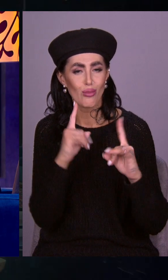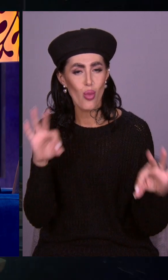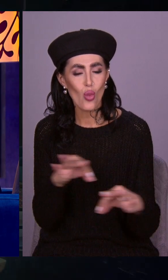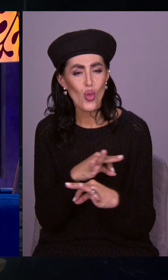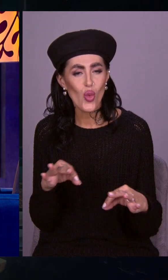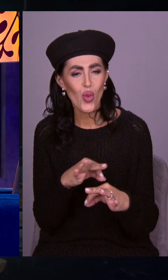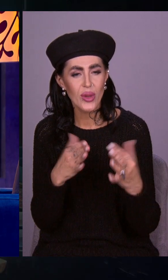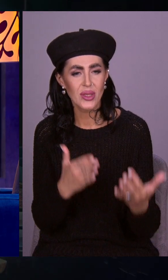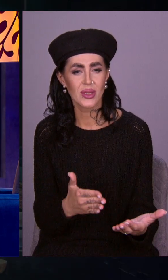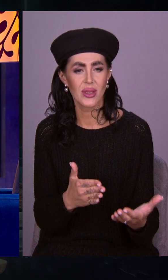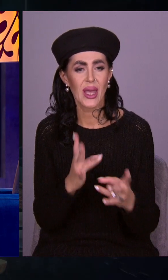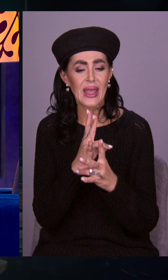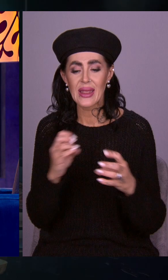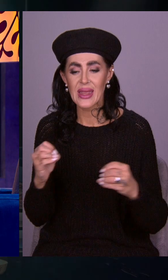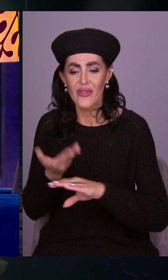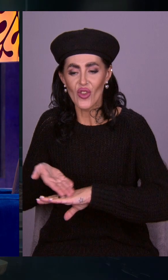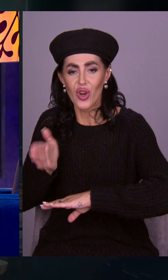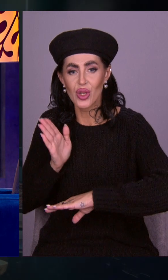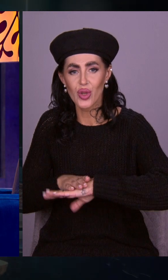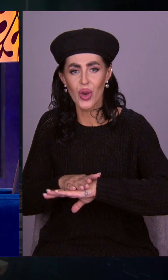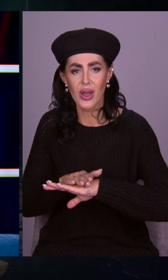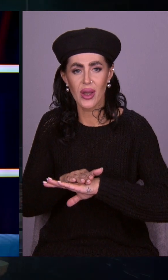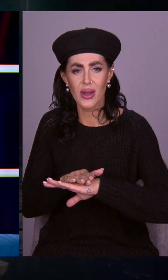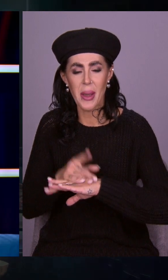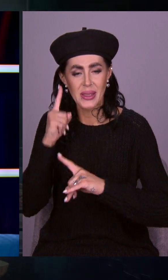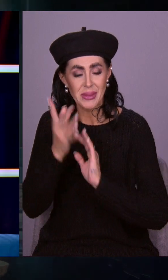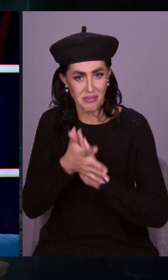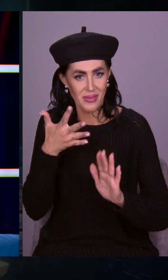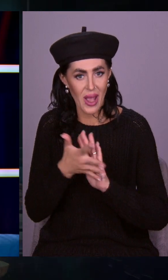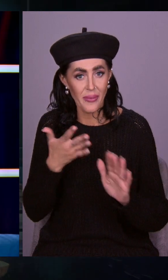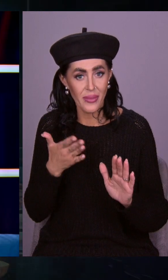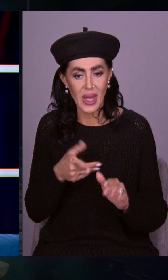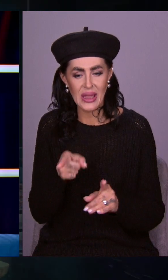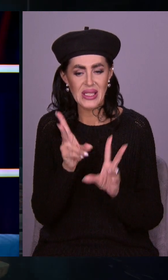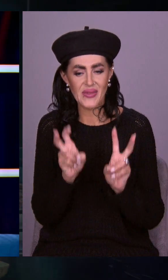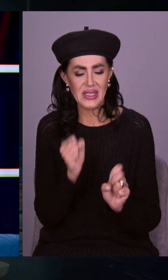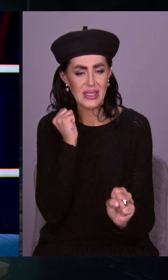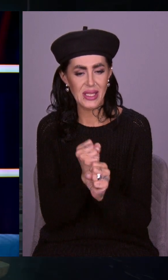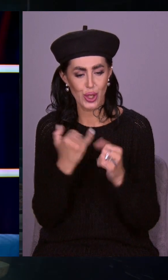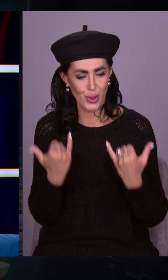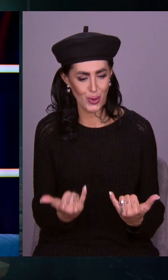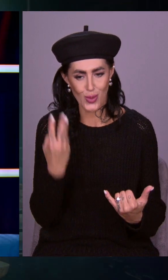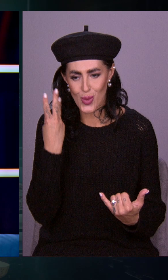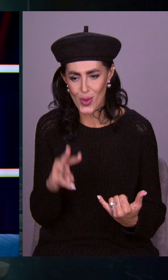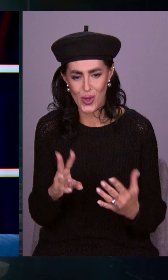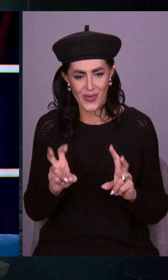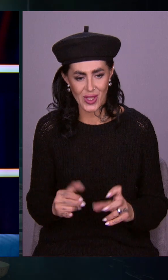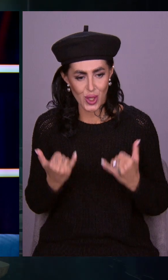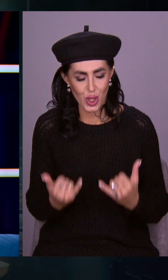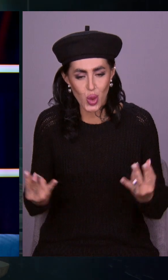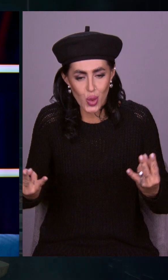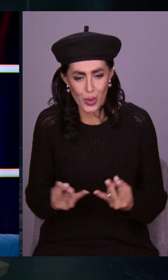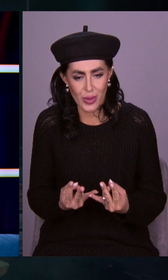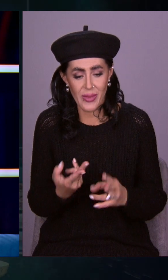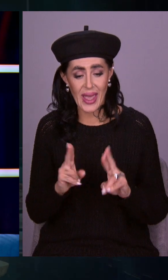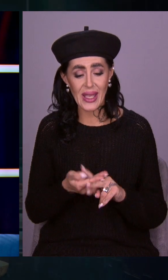по-перше, неважкою, okay. неважкою в сприйнятті, робиш її сучасною, робиш її актуальною, і я думаю, що